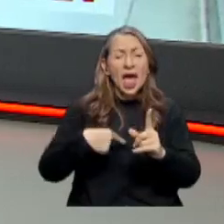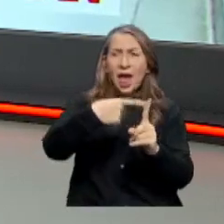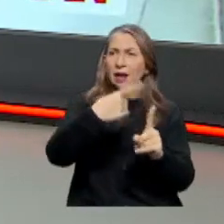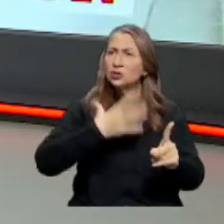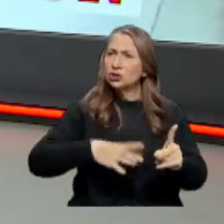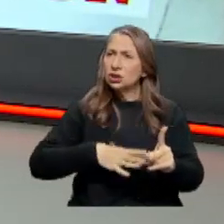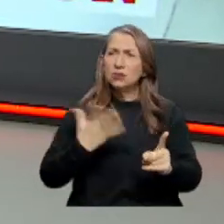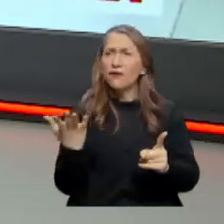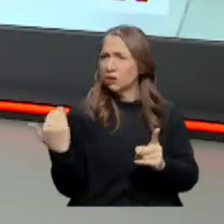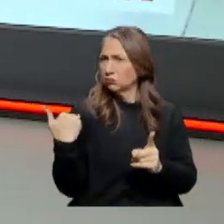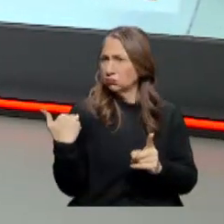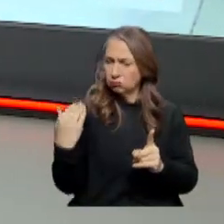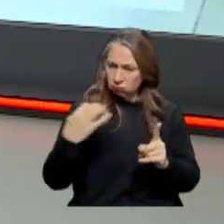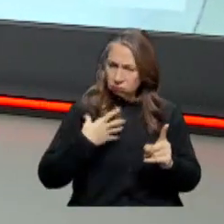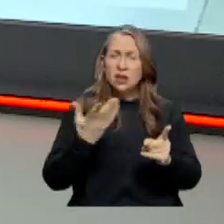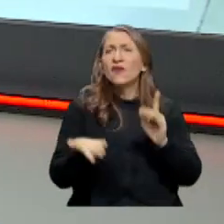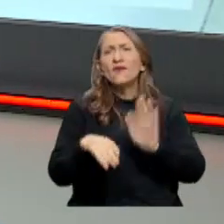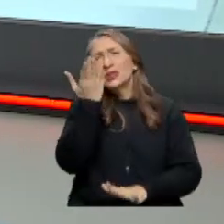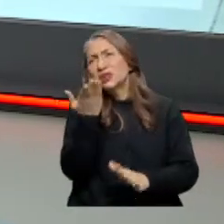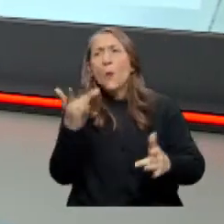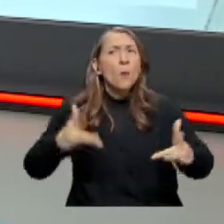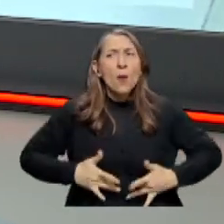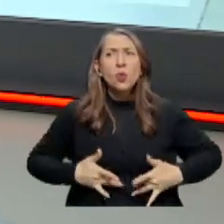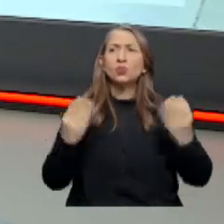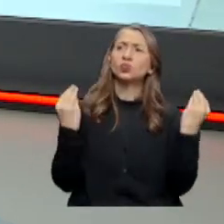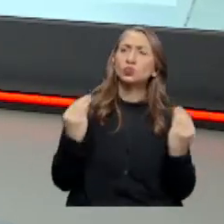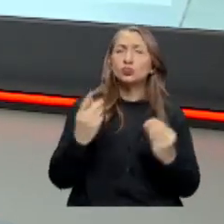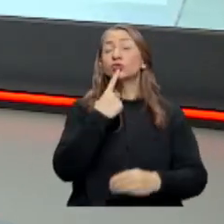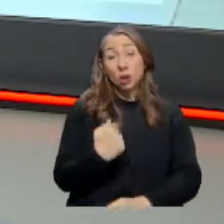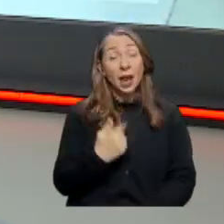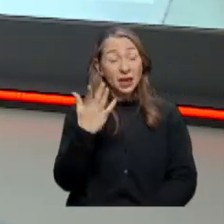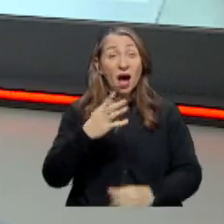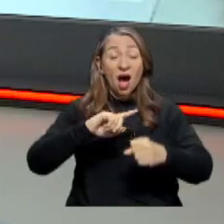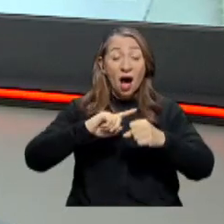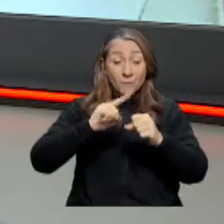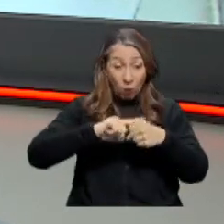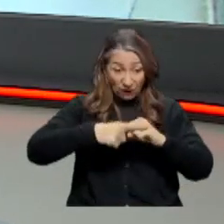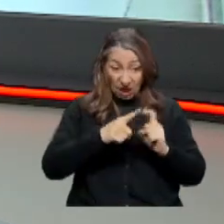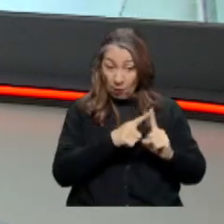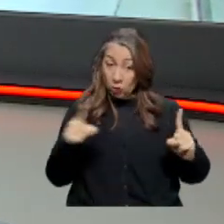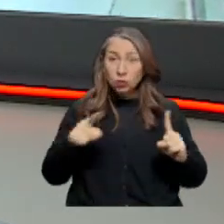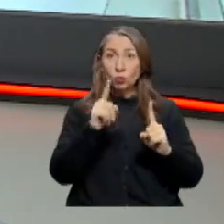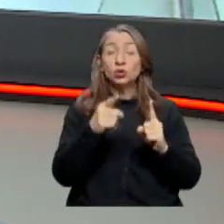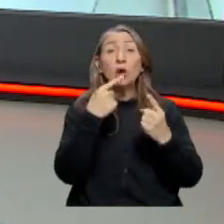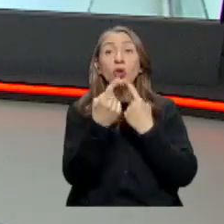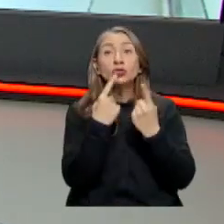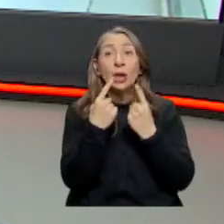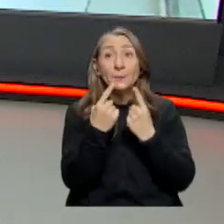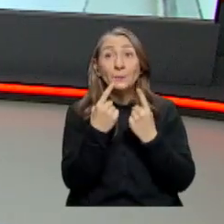eklenmesini istediğiniz şeyleri söyleyin. Ya da fazlasını, ya memnunsanız dile getirin. Hafta boyunca bunun üzerinde